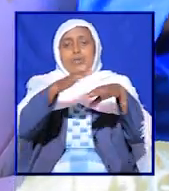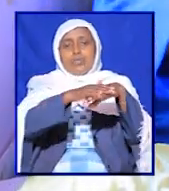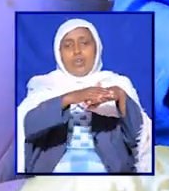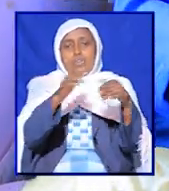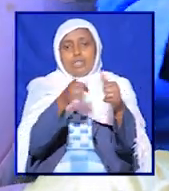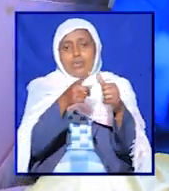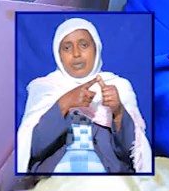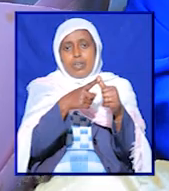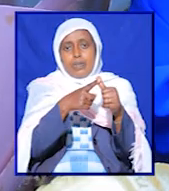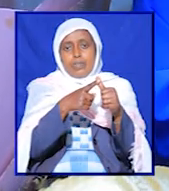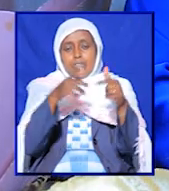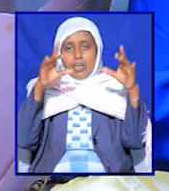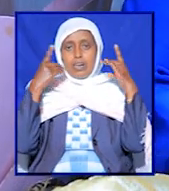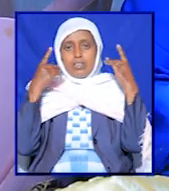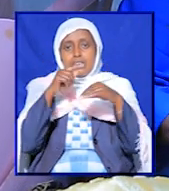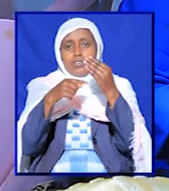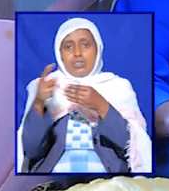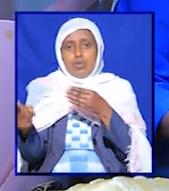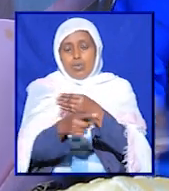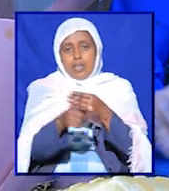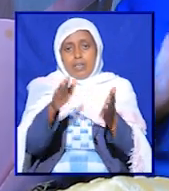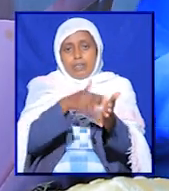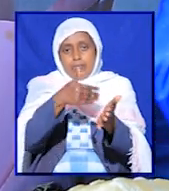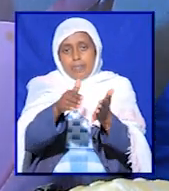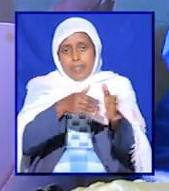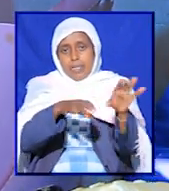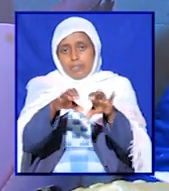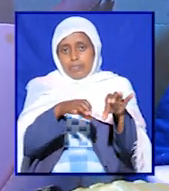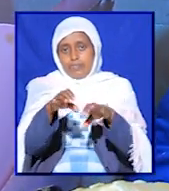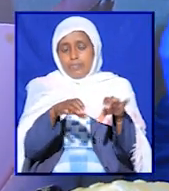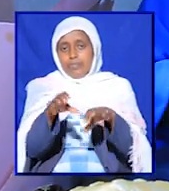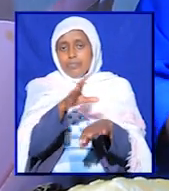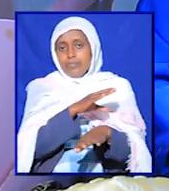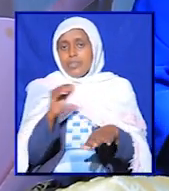አልብሰዋለሁ መጀመሪያ ማለት ነው። የካን ስለሆነ ይሄን እንደዚህ ይቀባና